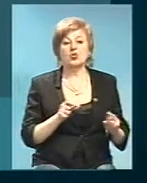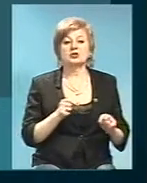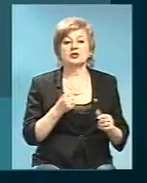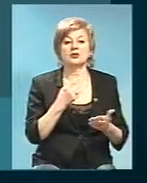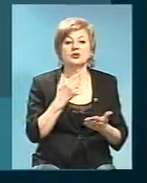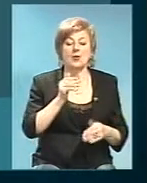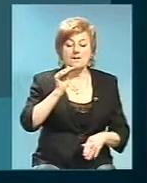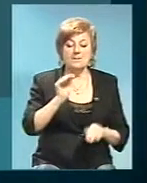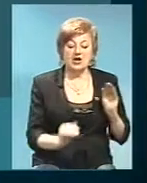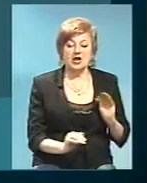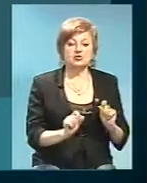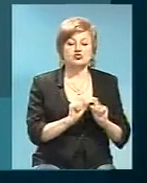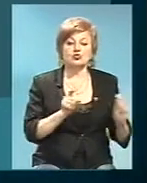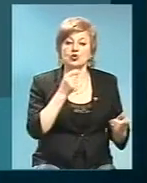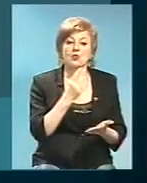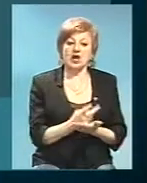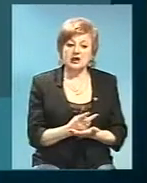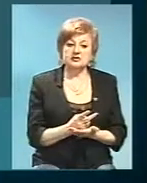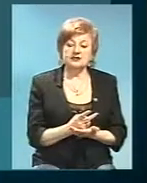складі молодшу школу, і